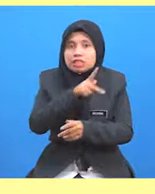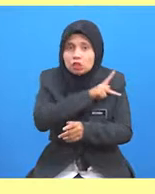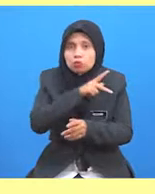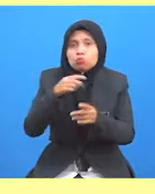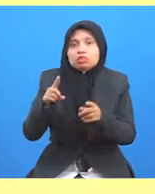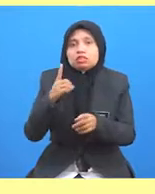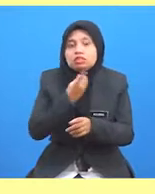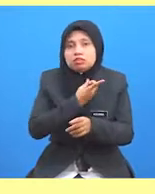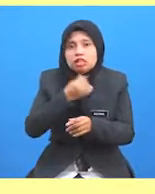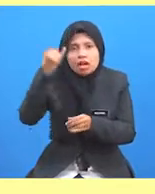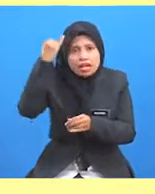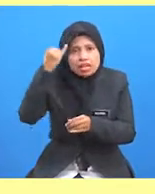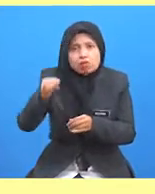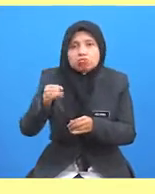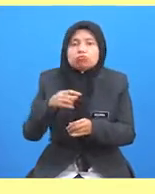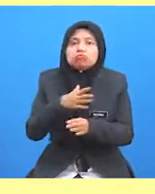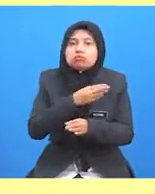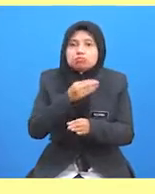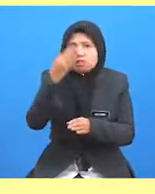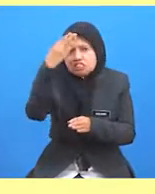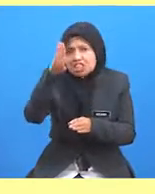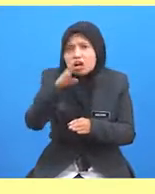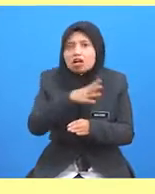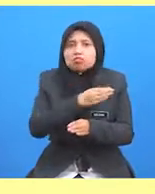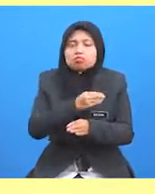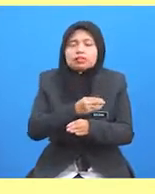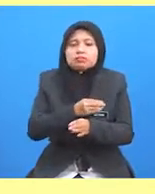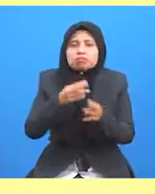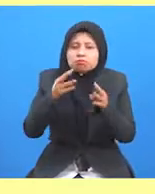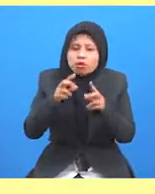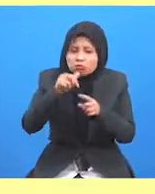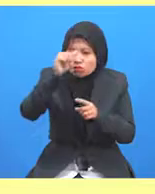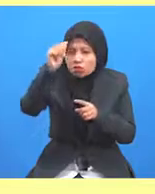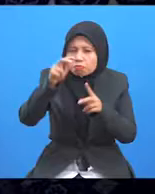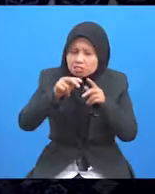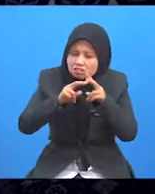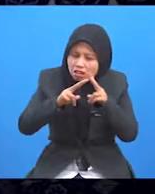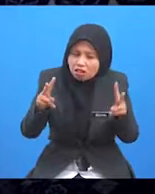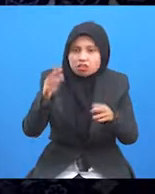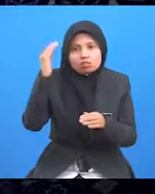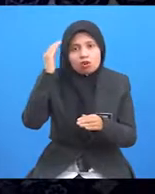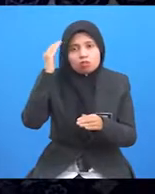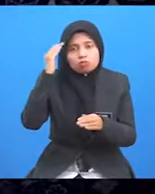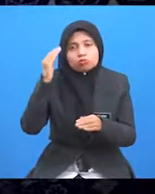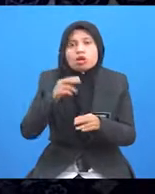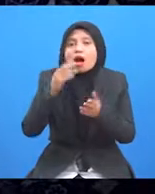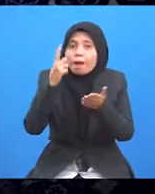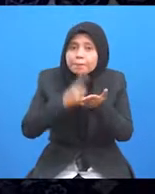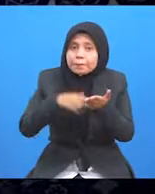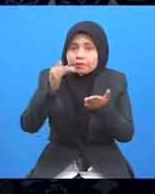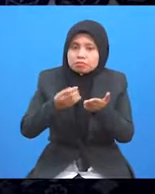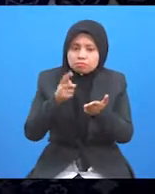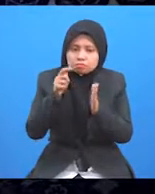kebijaksanaannya. Allah Maha mengetahui apa yang terbaik untuk kita. Maka